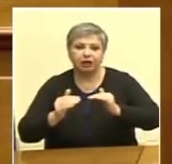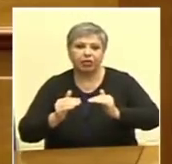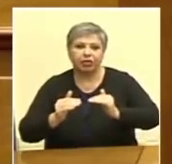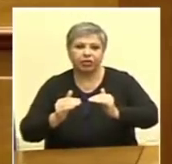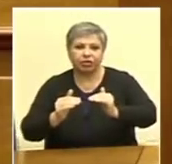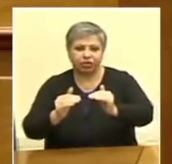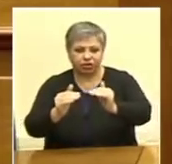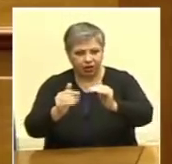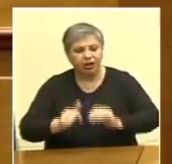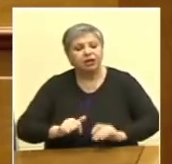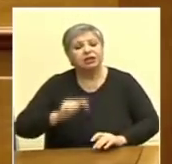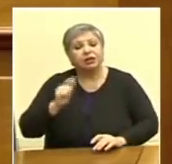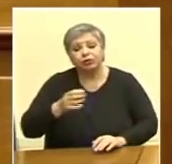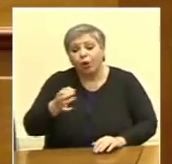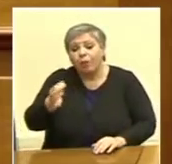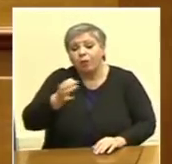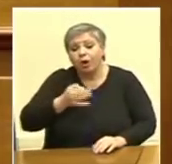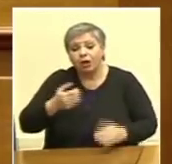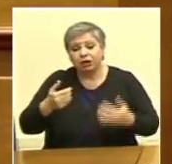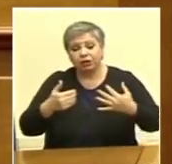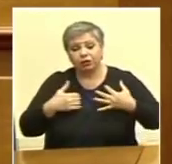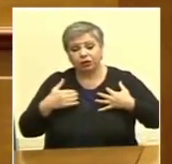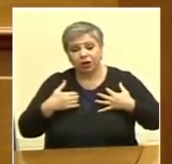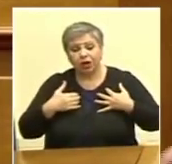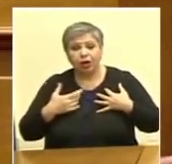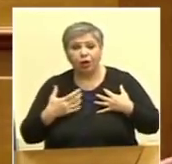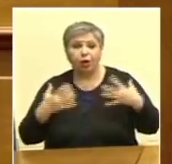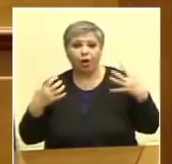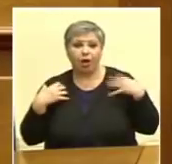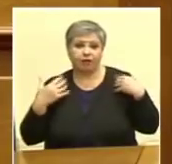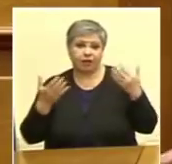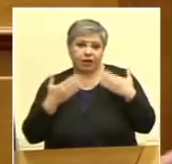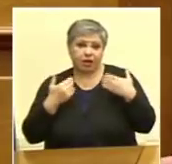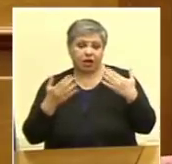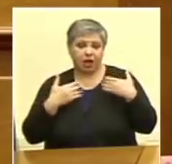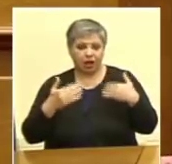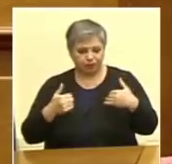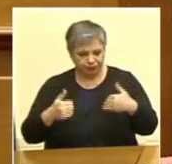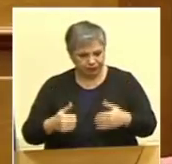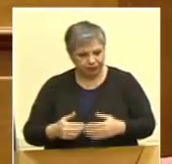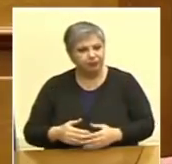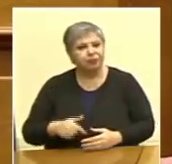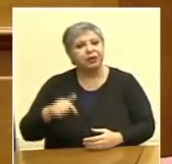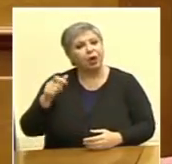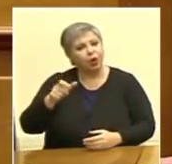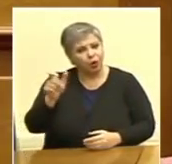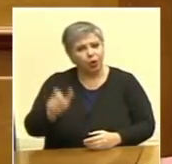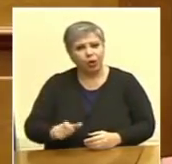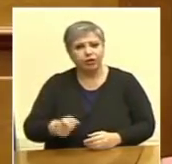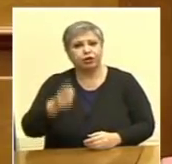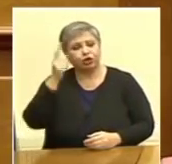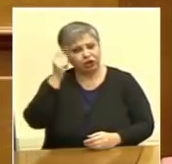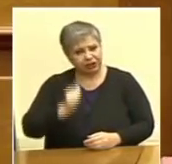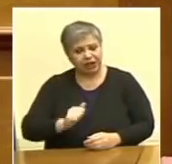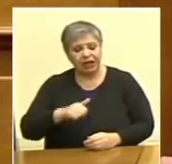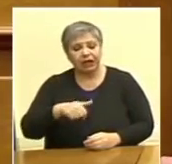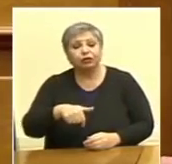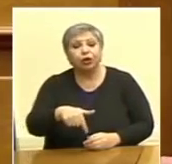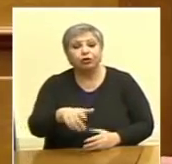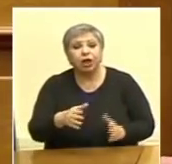πολιτική ανευθυνότητα. Το κάνατε μάλλον γιατί γνωρίζετε ότι δεν θα είστε κυβέρνηση το